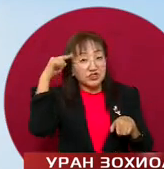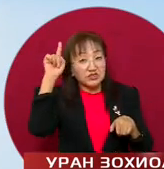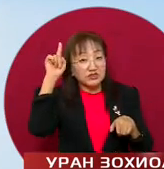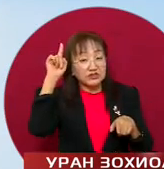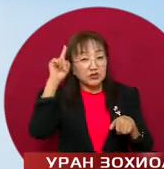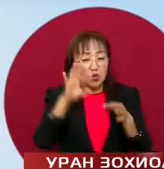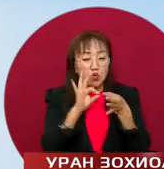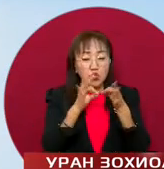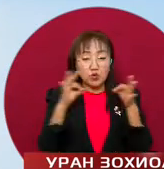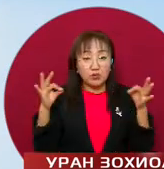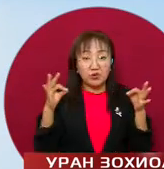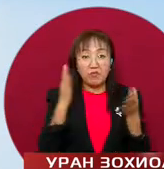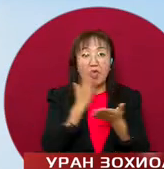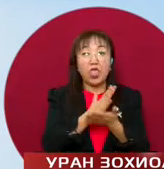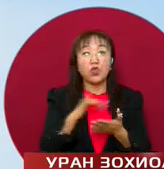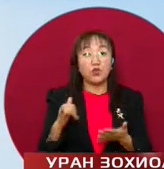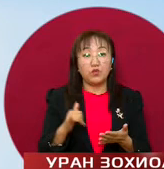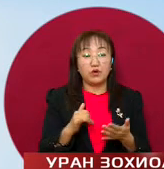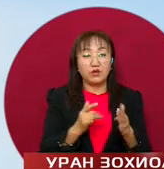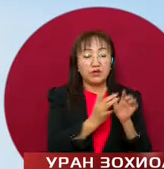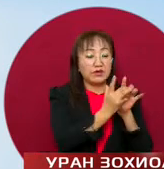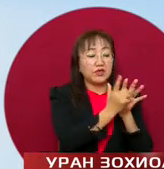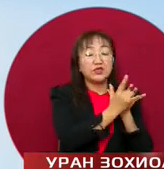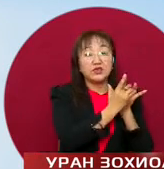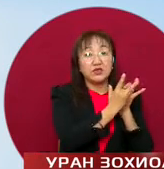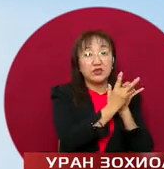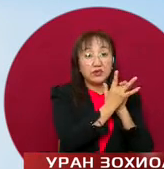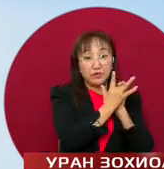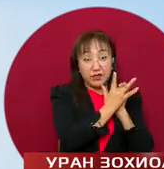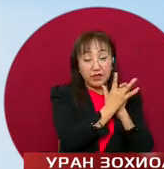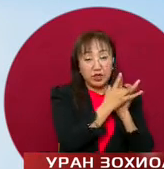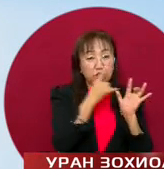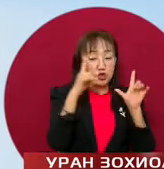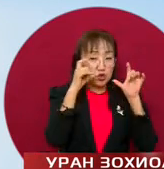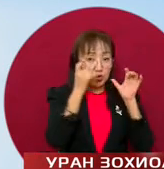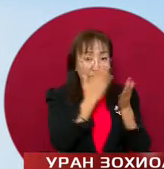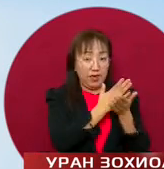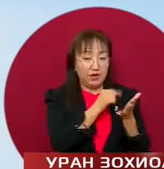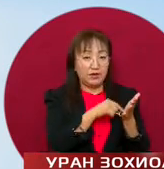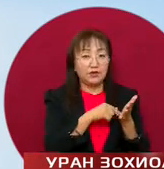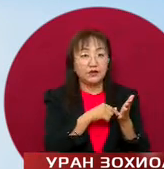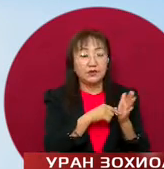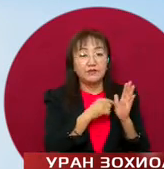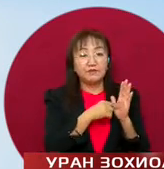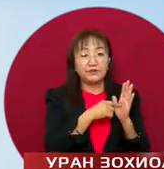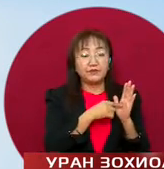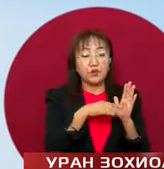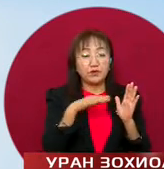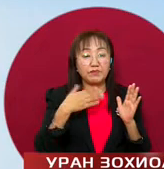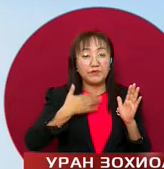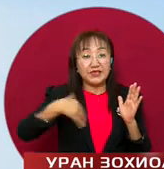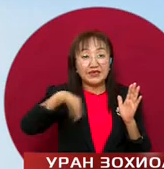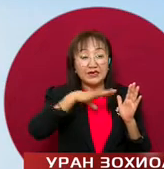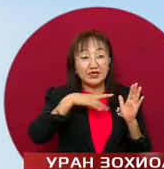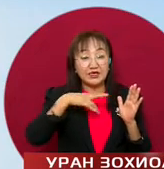яагаад тэмээний зураг байна вэ те? Бидрийн цохол дээр өгүүлсэн хүүхдийн бор, бор